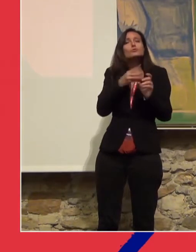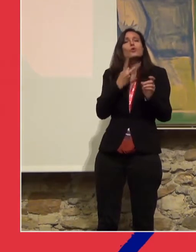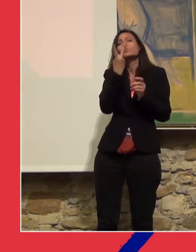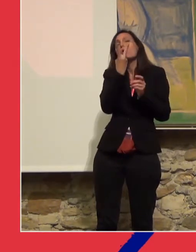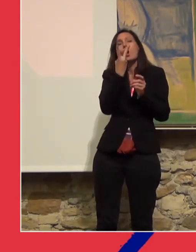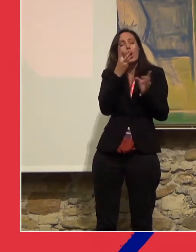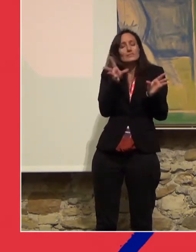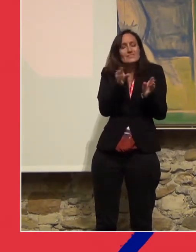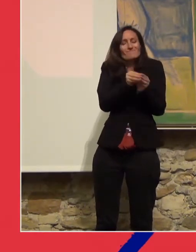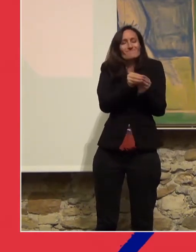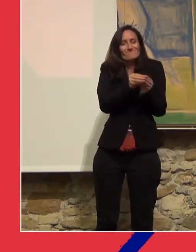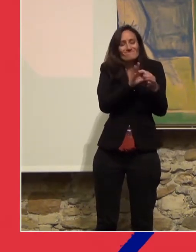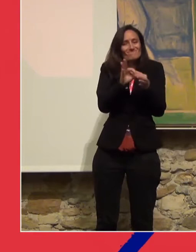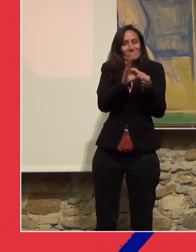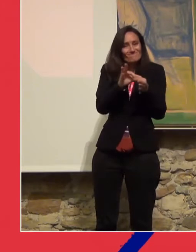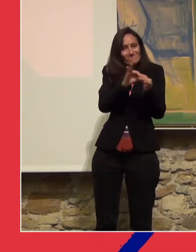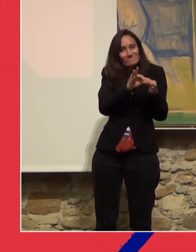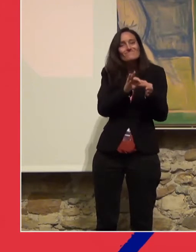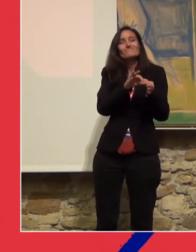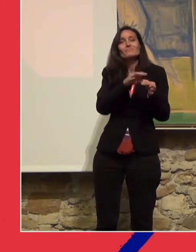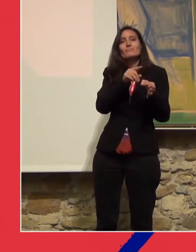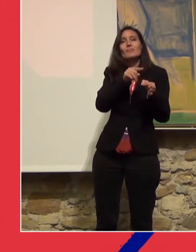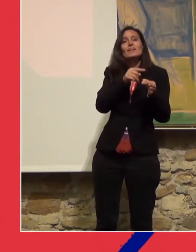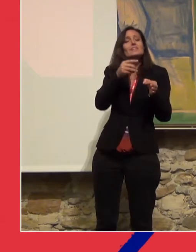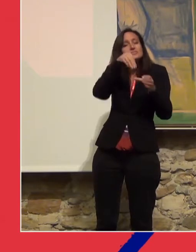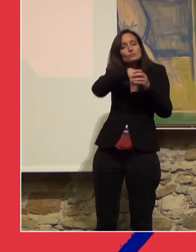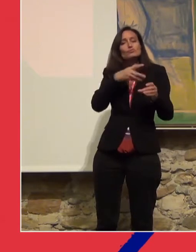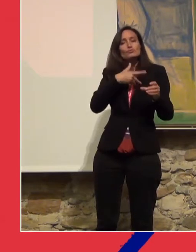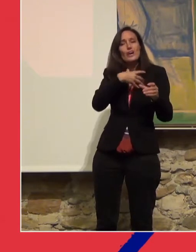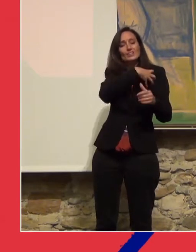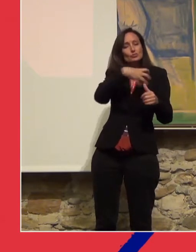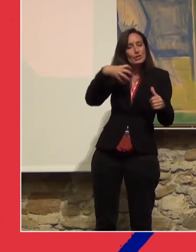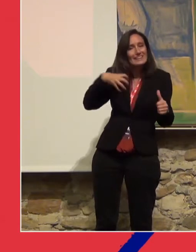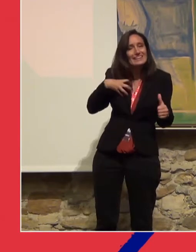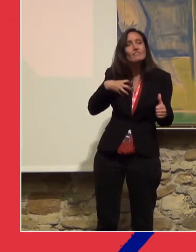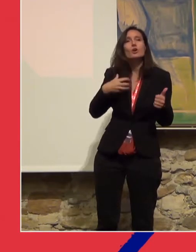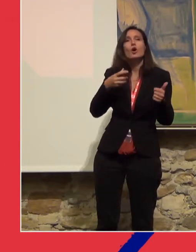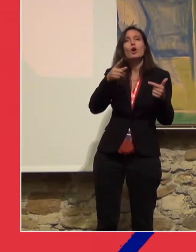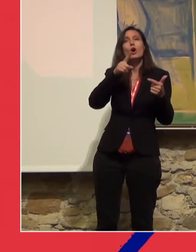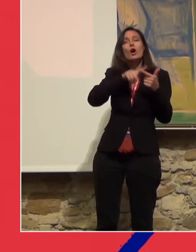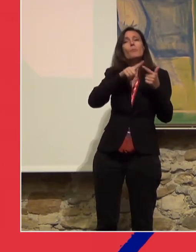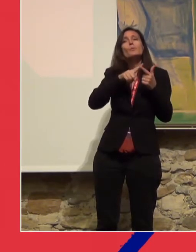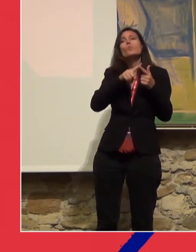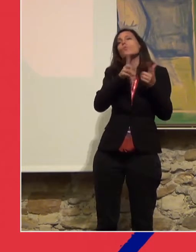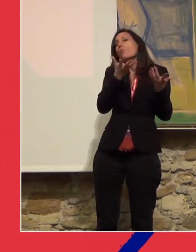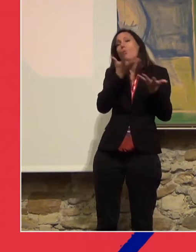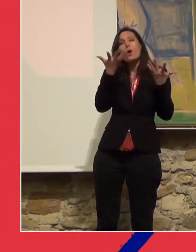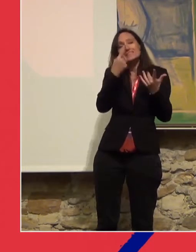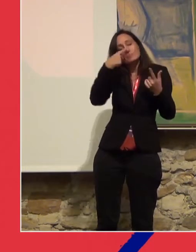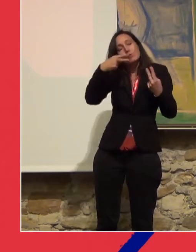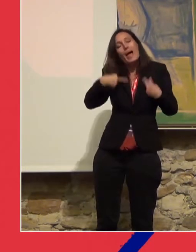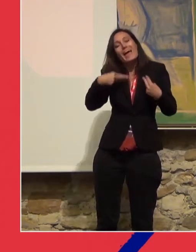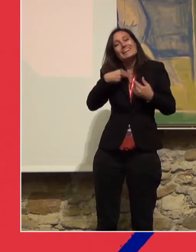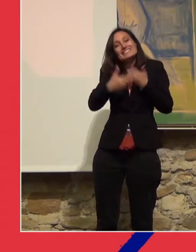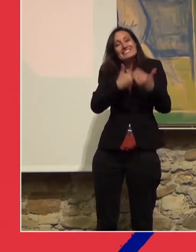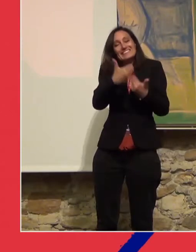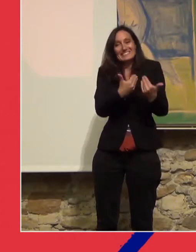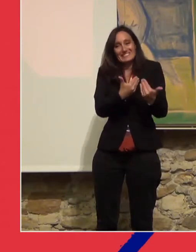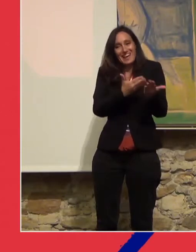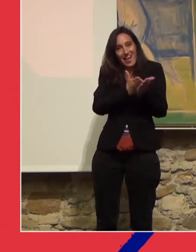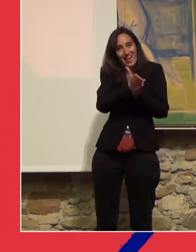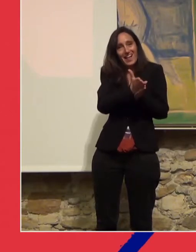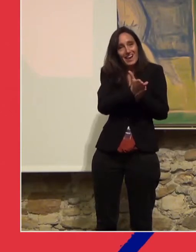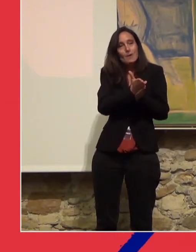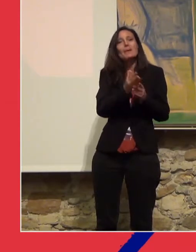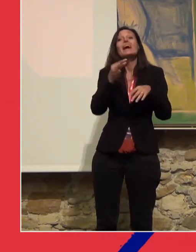dimensione scientifica da una parte e dall'altra una dimensione esistenziale. Nella malattia c'è il dolore